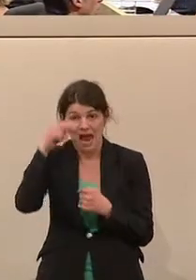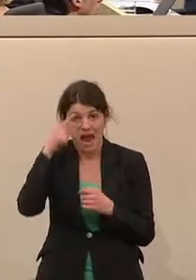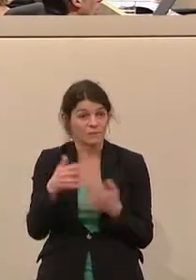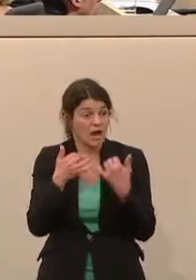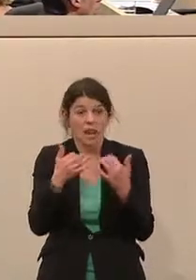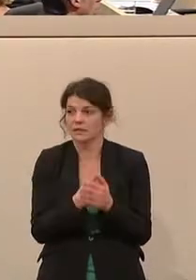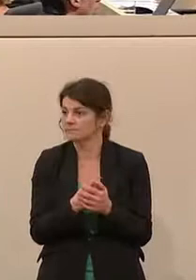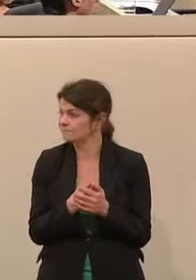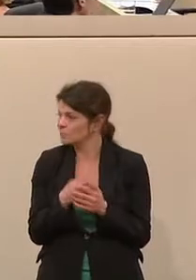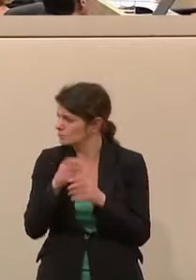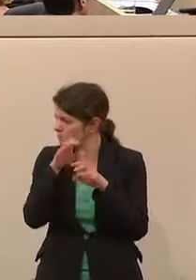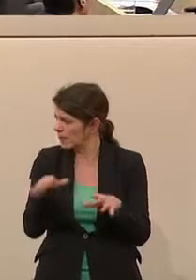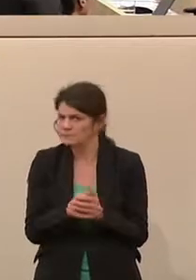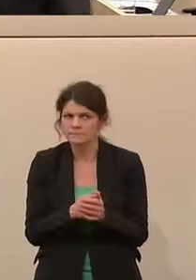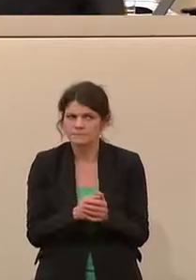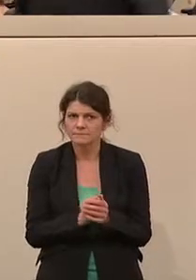den Medien.